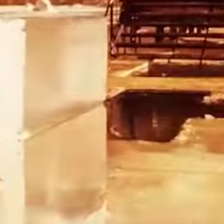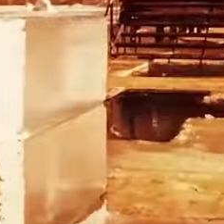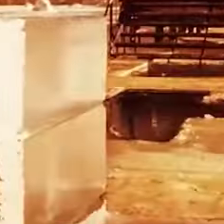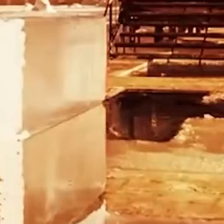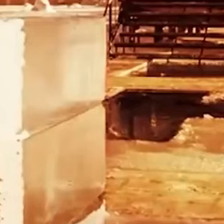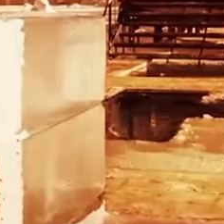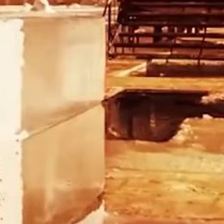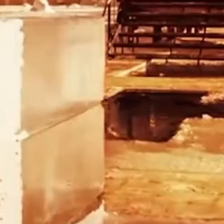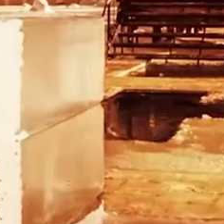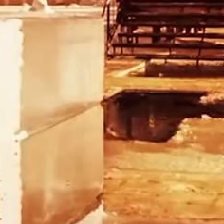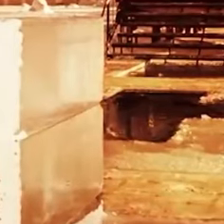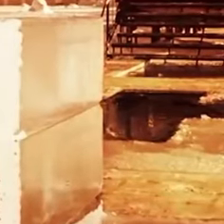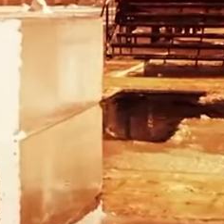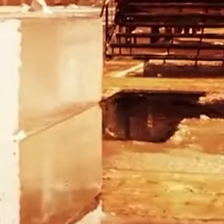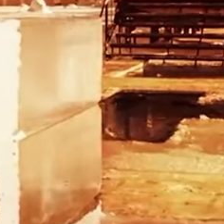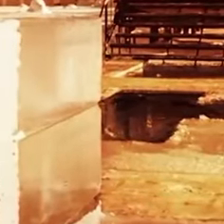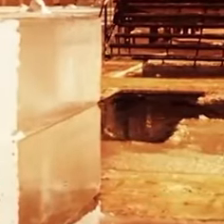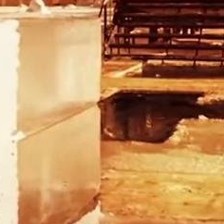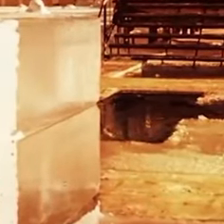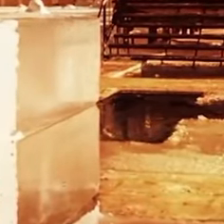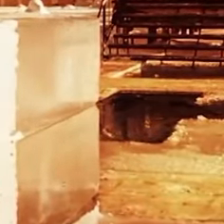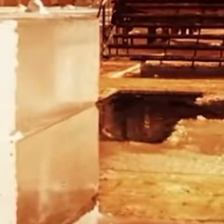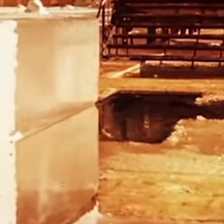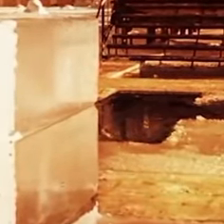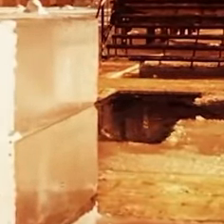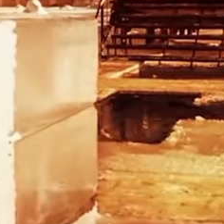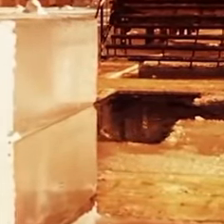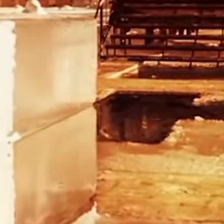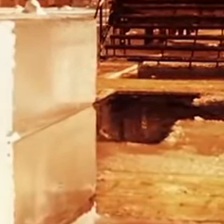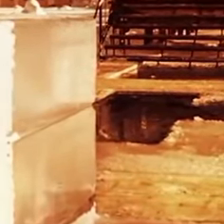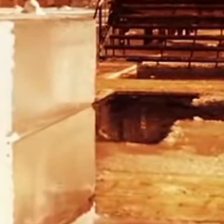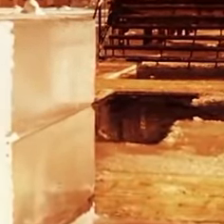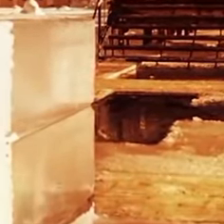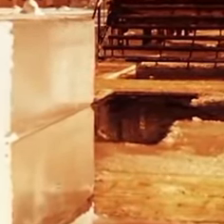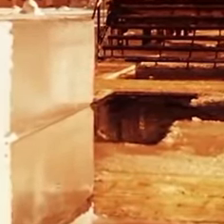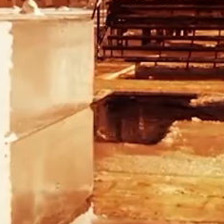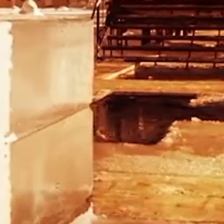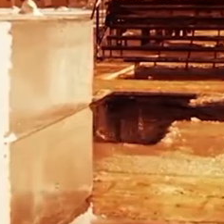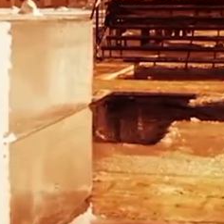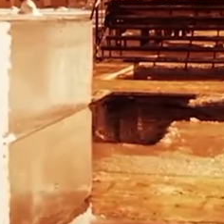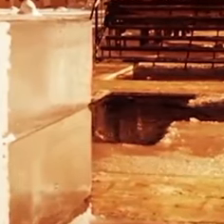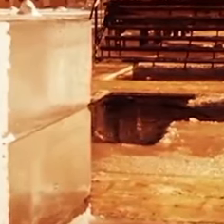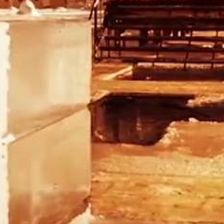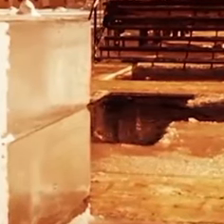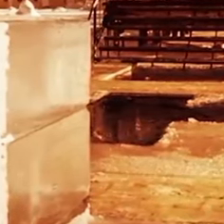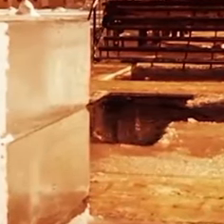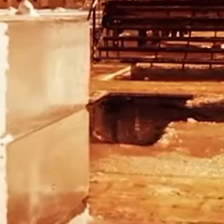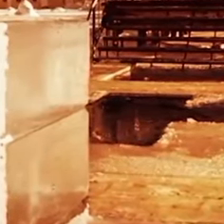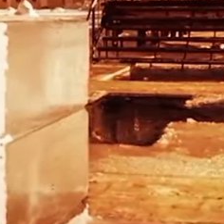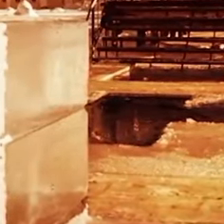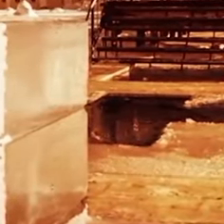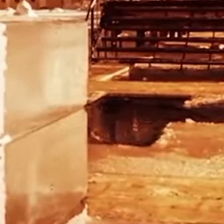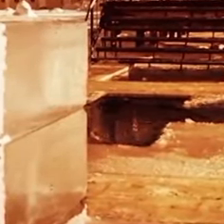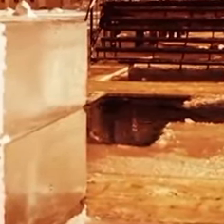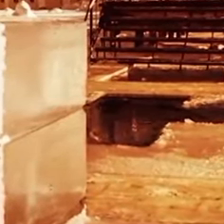а также от всех грехов, совершенных им до крещения, духовно умирает для жизни плотской,